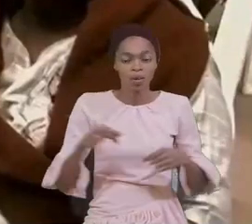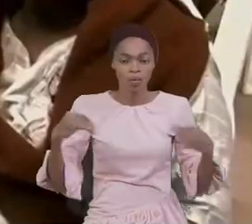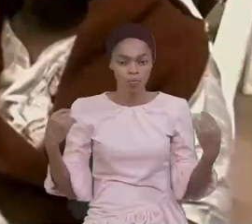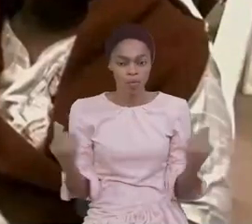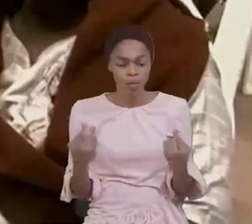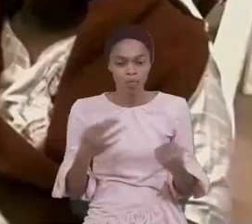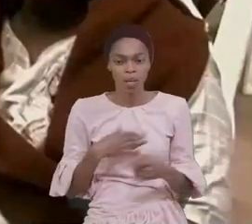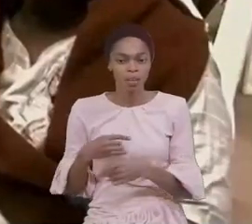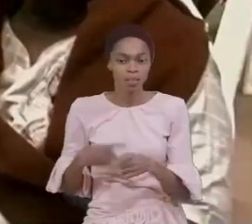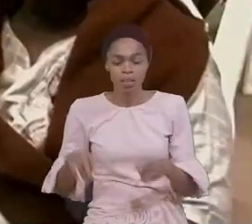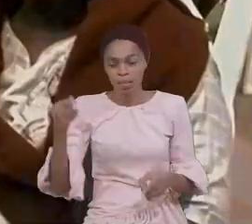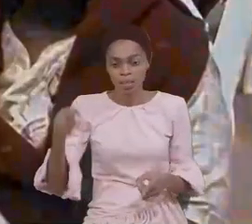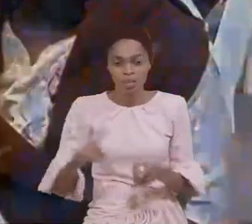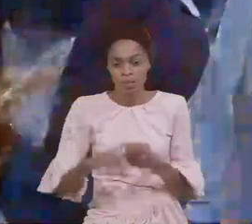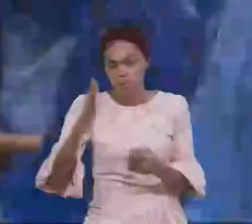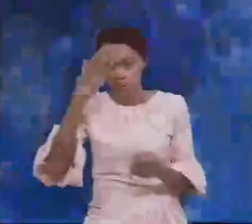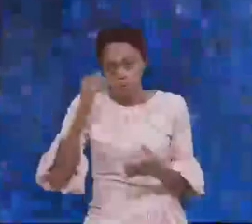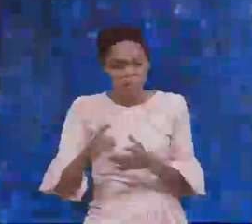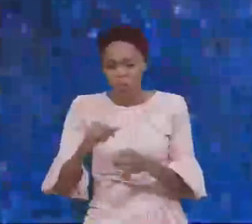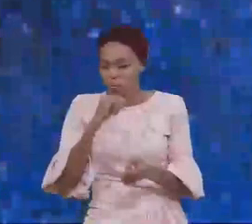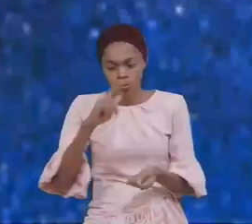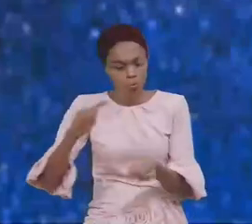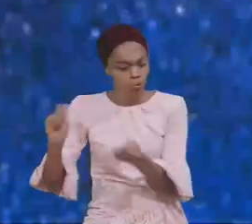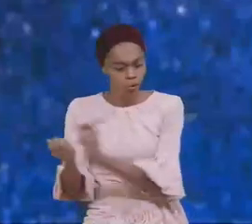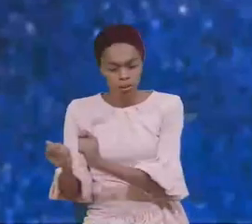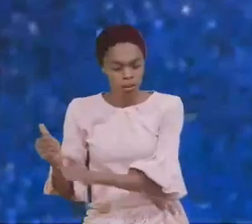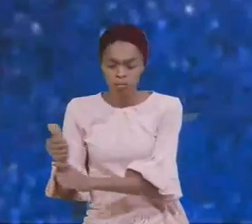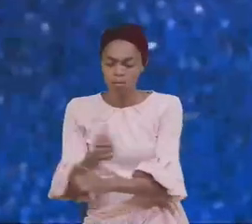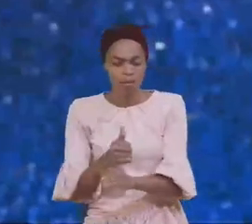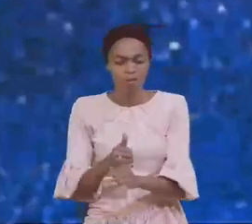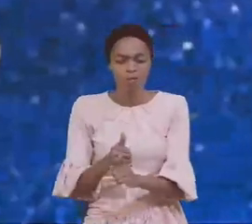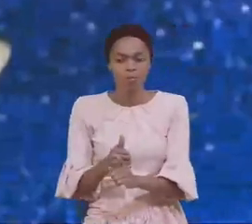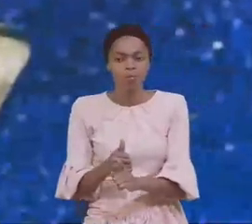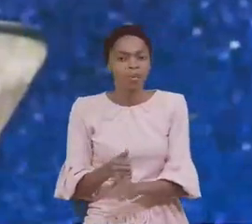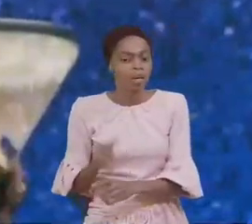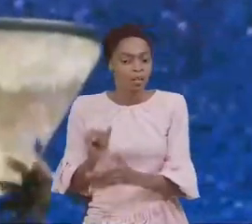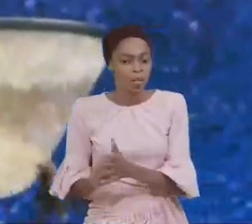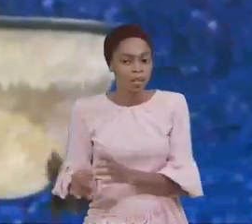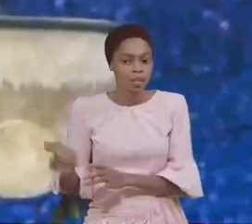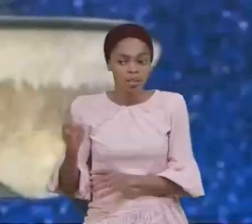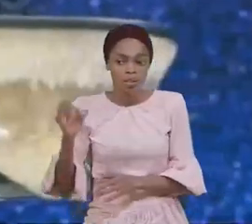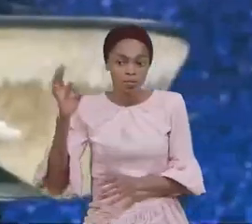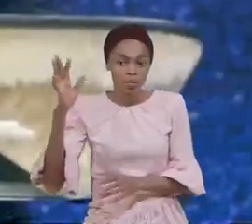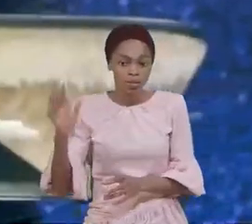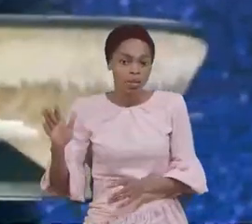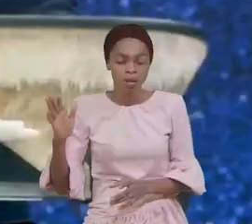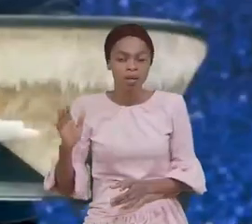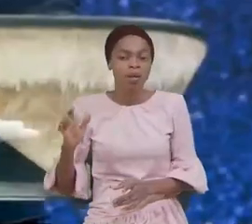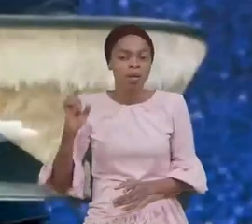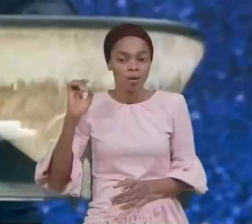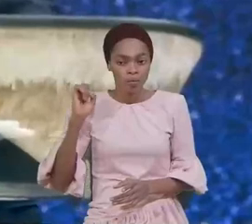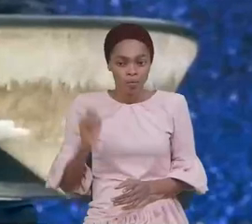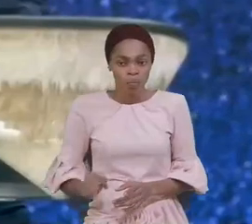la dépravation. Ils doivent savoir qu'ils ne peuvent pas se transformer, se changer. Mais le prédicateur Paul,